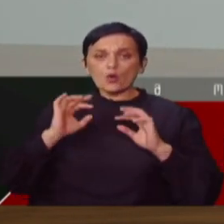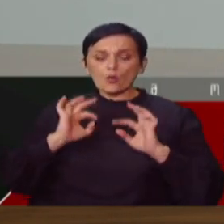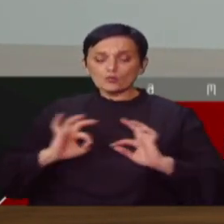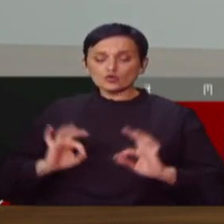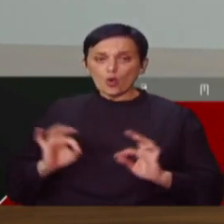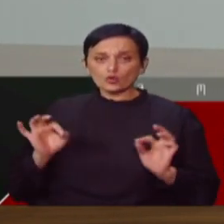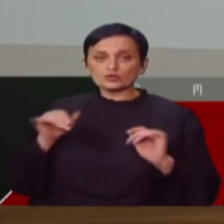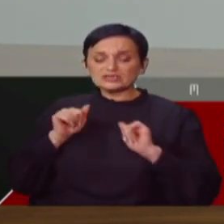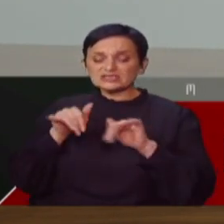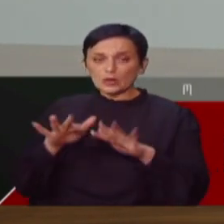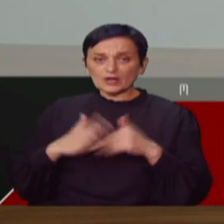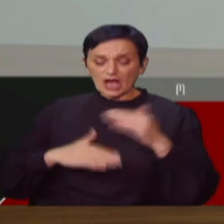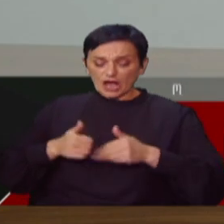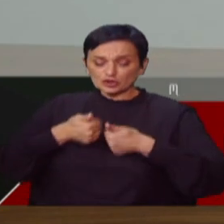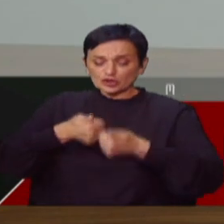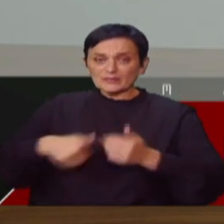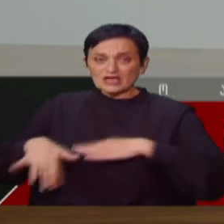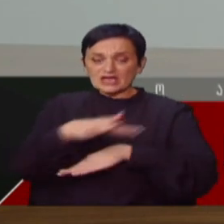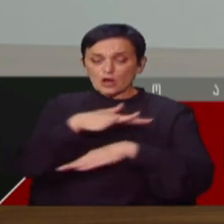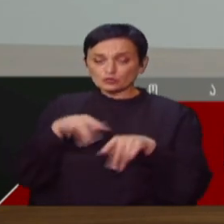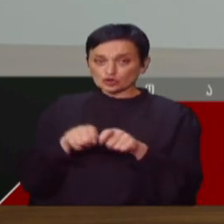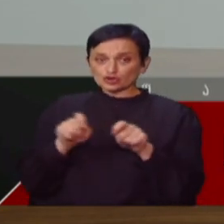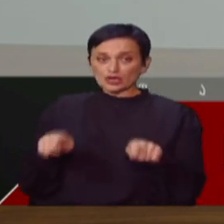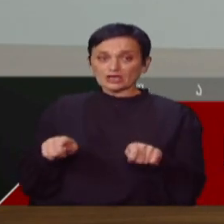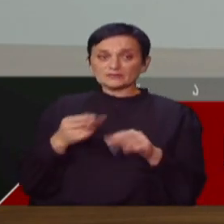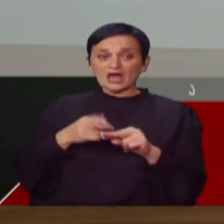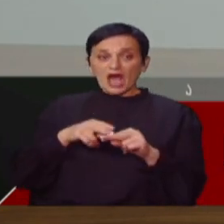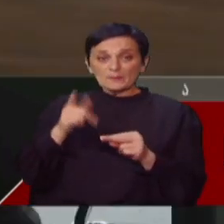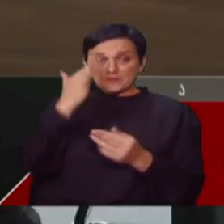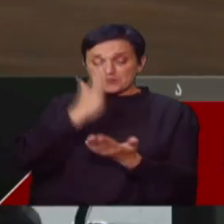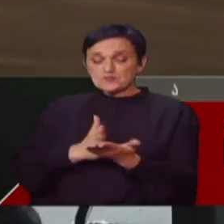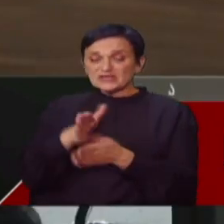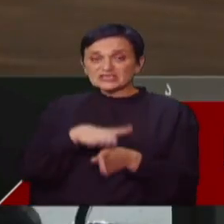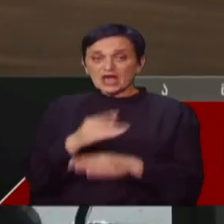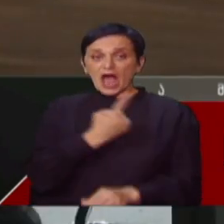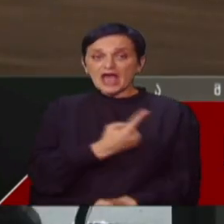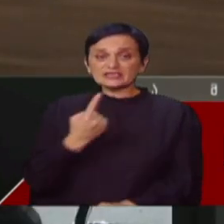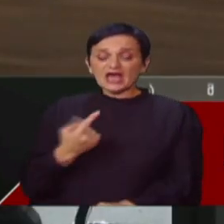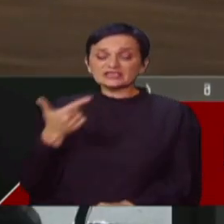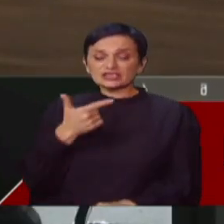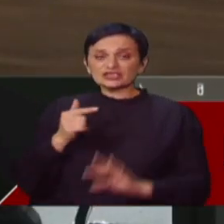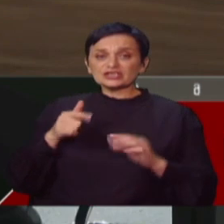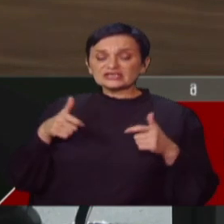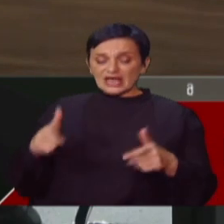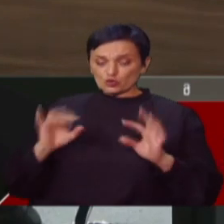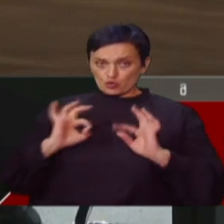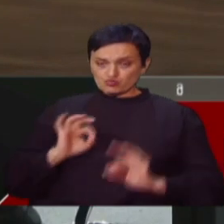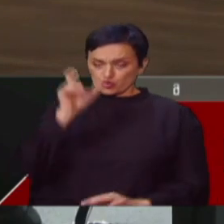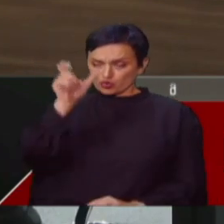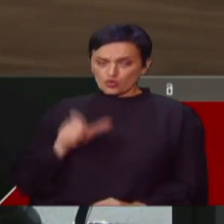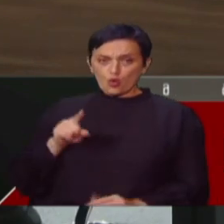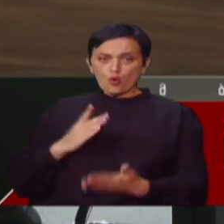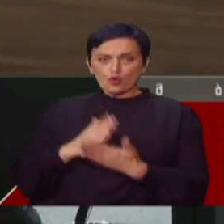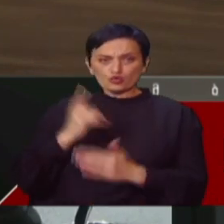პროკურორის საქმიანობის ხელშემწყობი გარემოს შექმნას. ამ მიზნების აღსრულების ერთ-ერთი გარანტი გენერალური პროკურორია, რომელიც